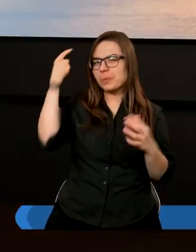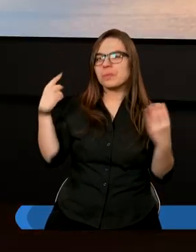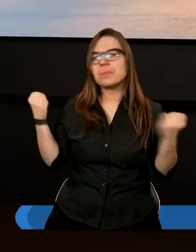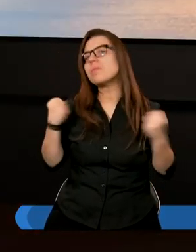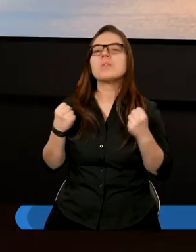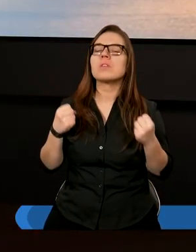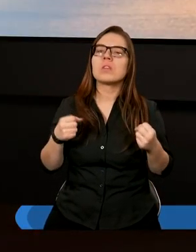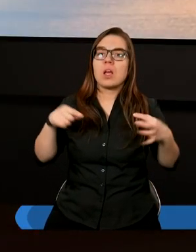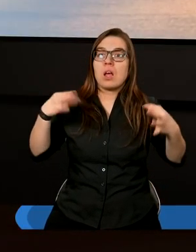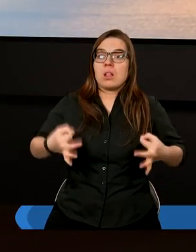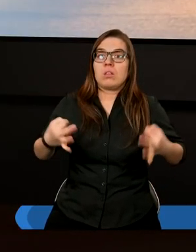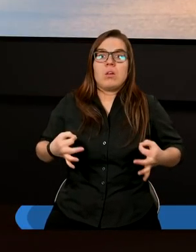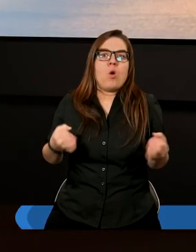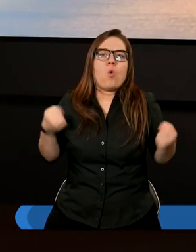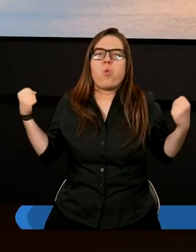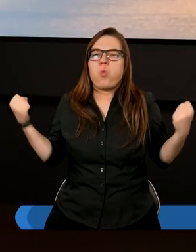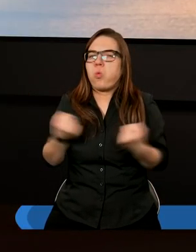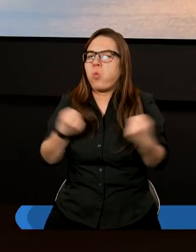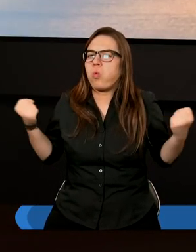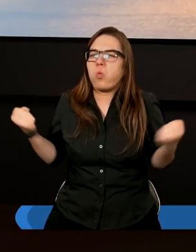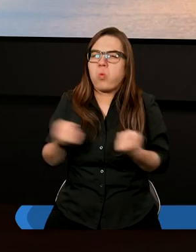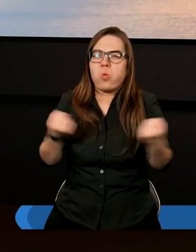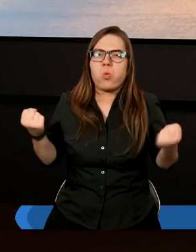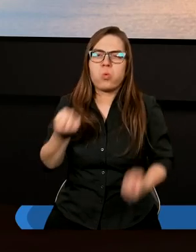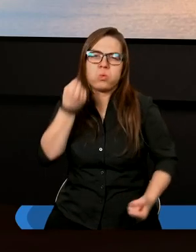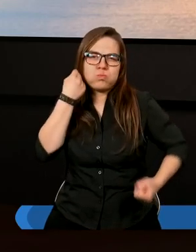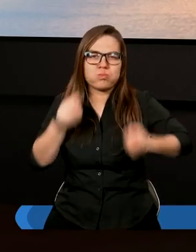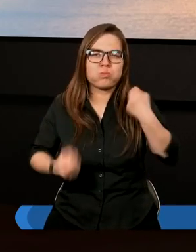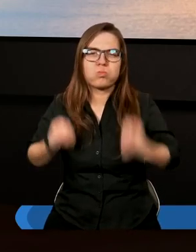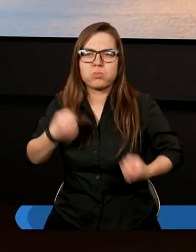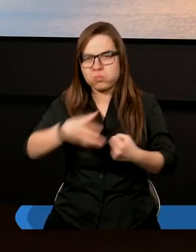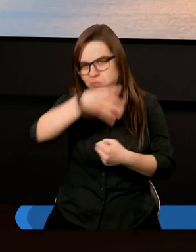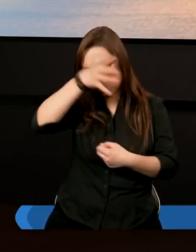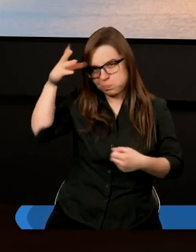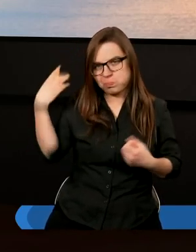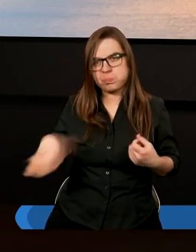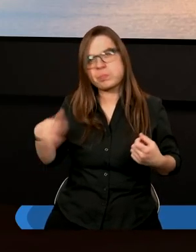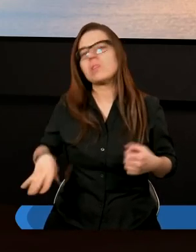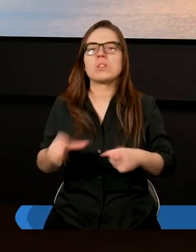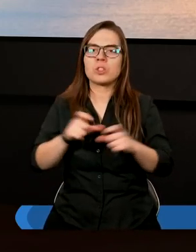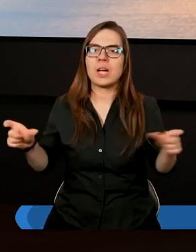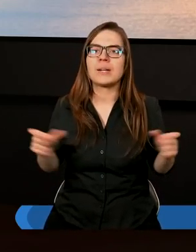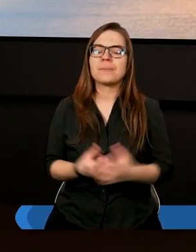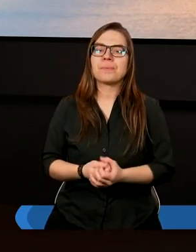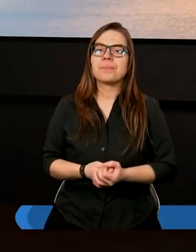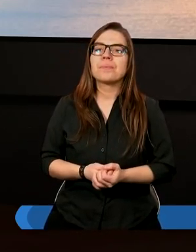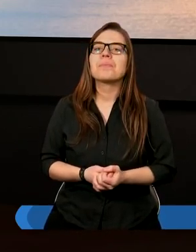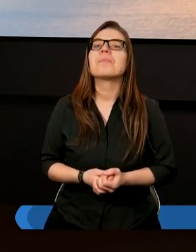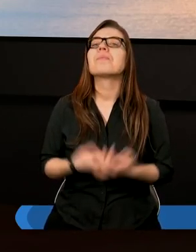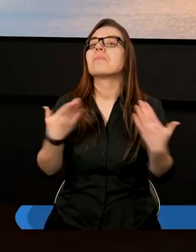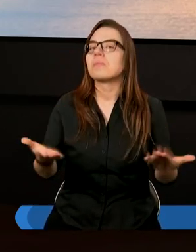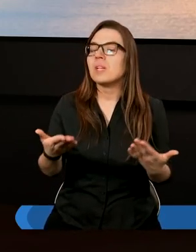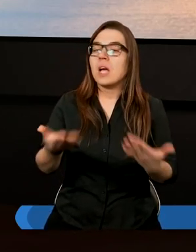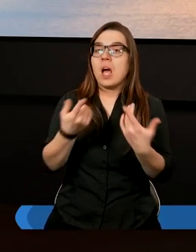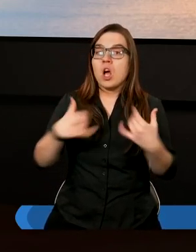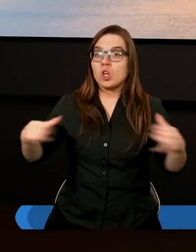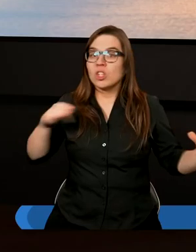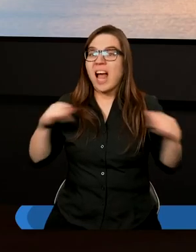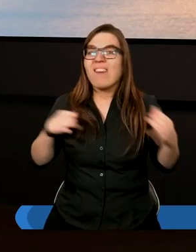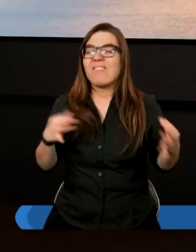żyjemy w trudnych czasach i że pełnienie tego szafarstwa w takich